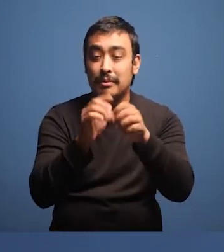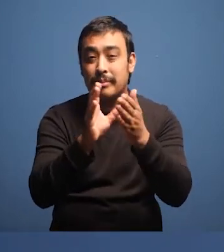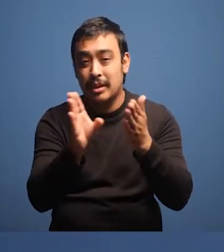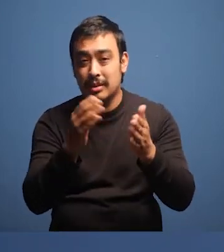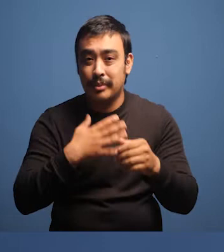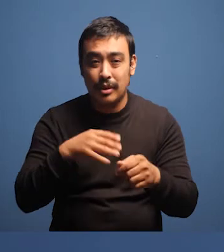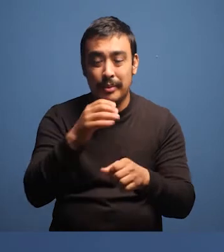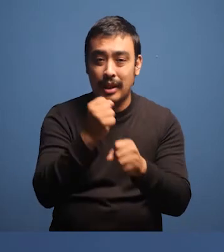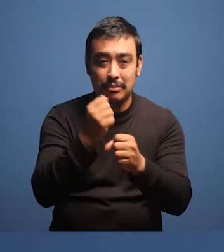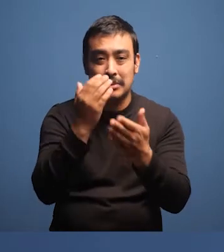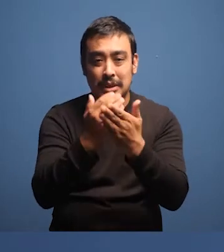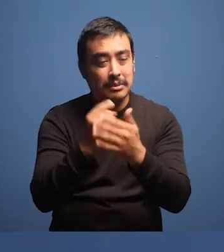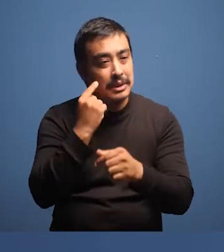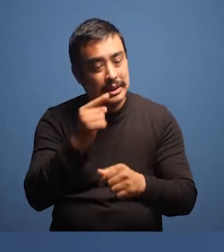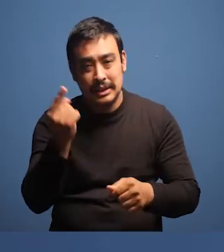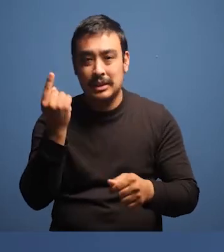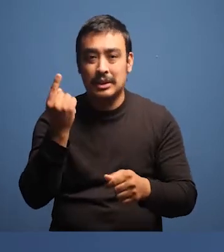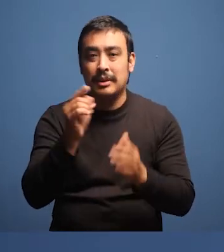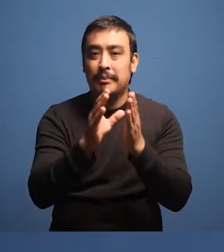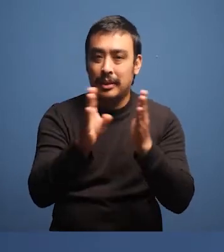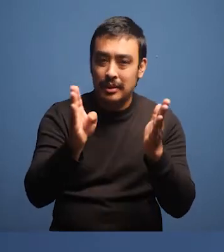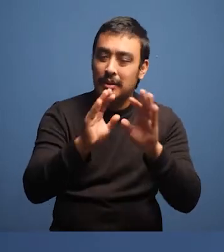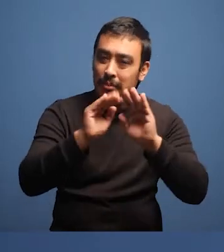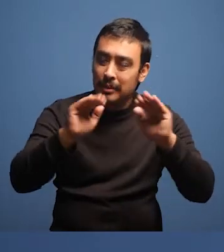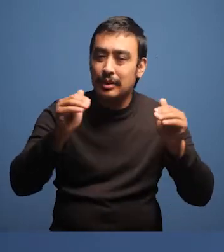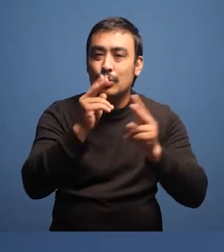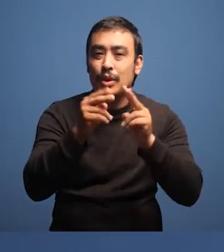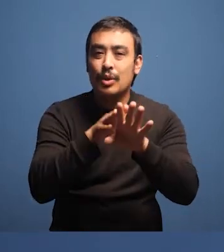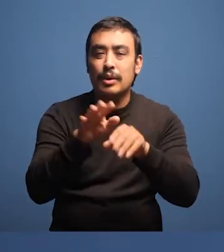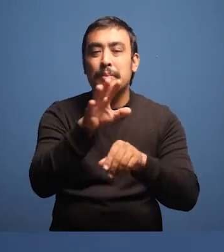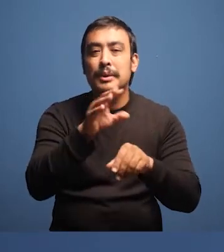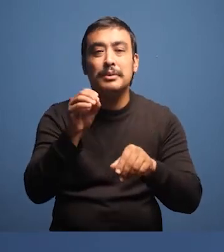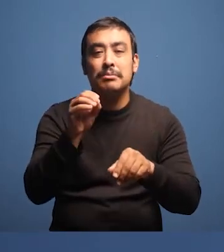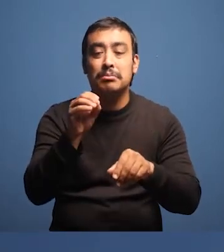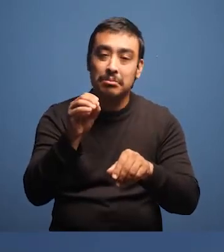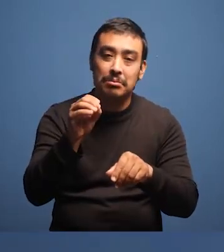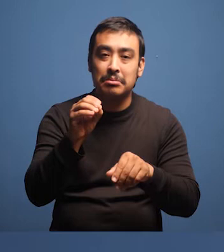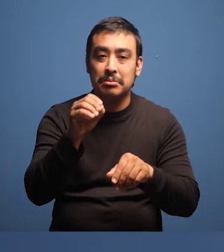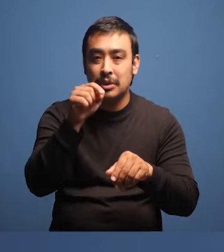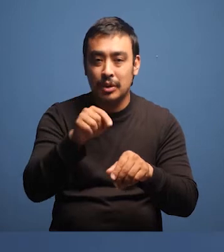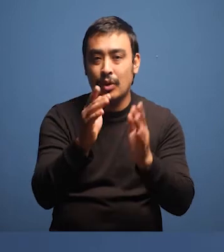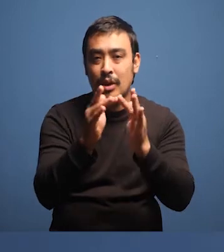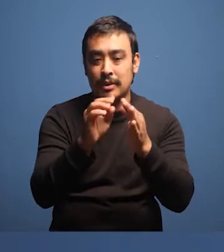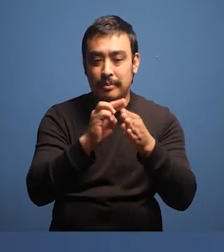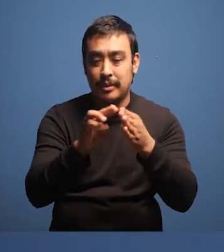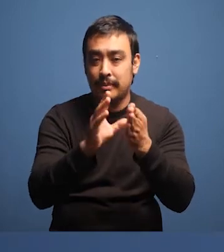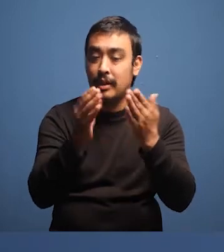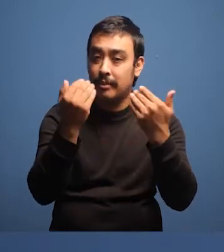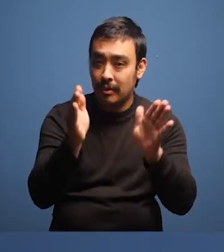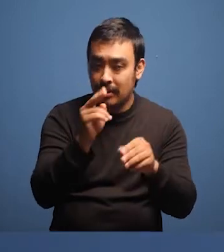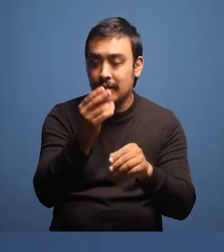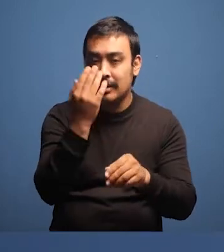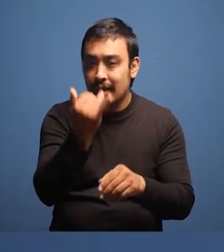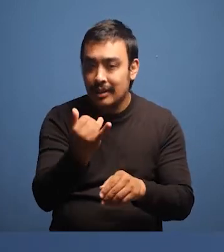सबै प्रोग्राम्सहरूदेखि लिएर प्रोग्राम्सहरूबाट डिफ्रेन्ट कुराहरू चाहिँ सबै के भयो त भन्दा चाहिँ सबै अनलाइनकै थ्रुबाट भयो नि त। अनि त्यही भएर